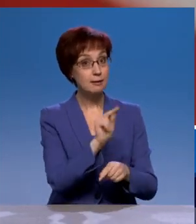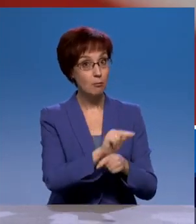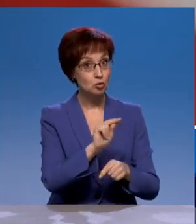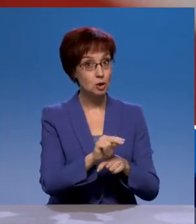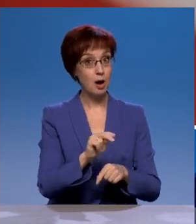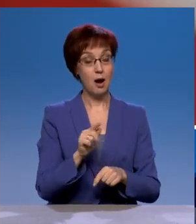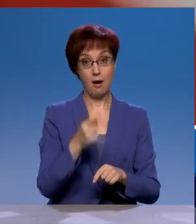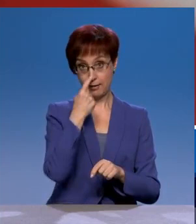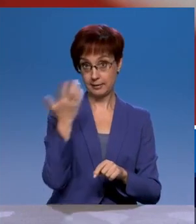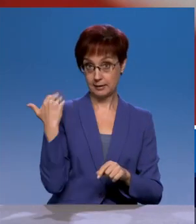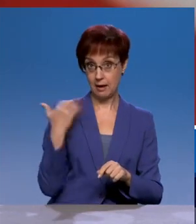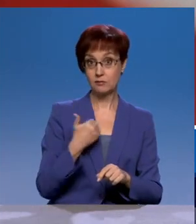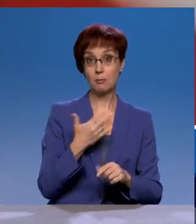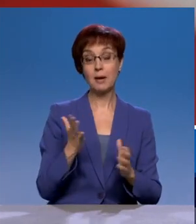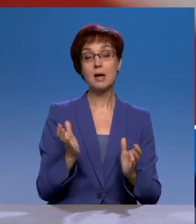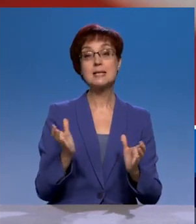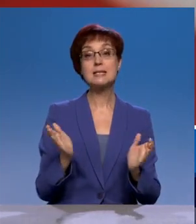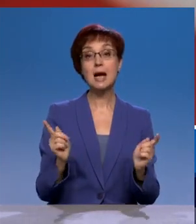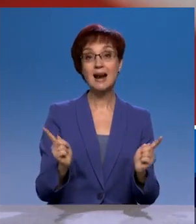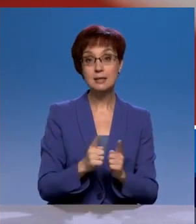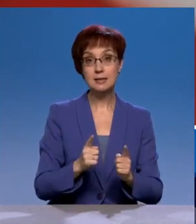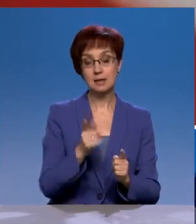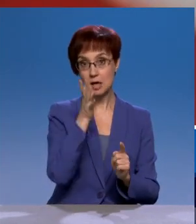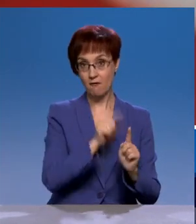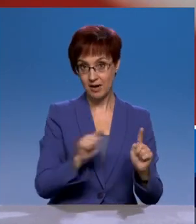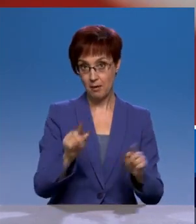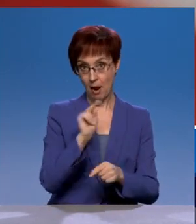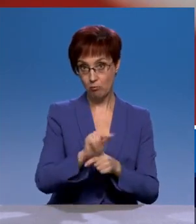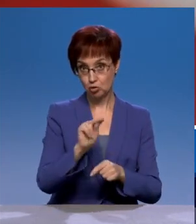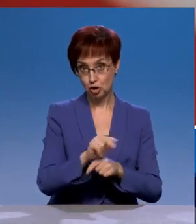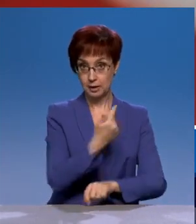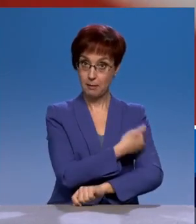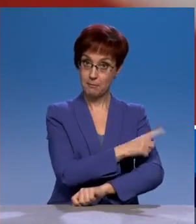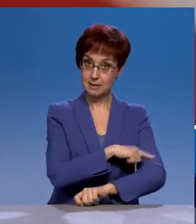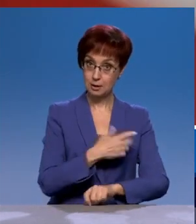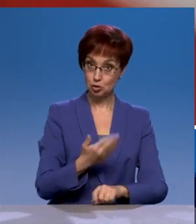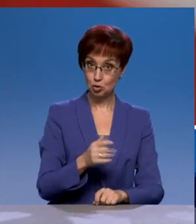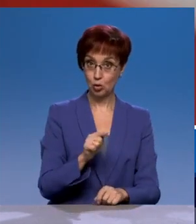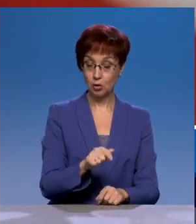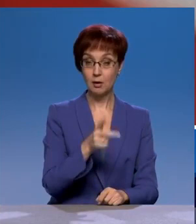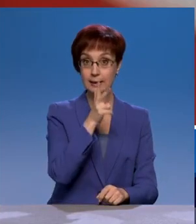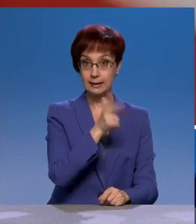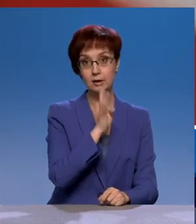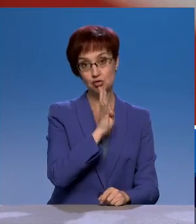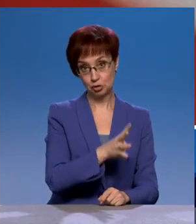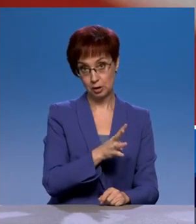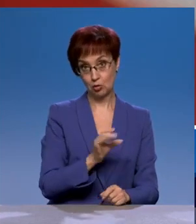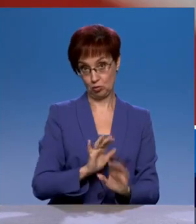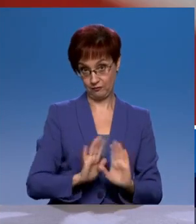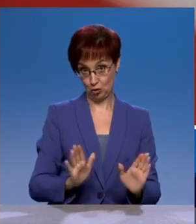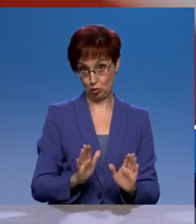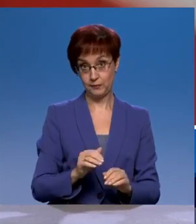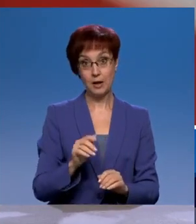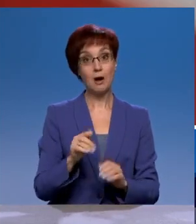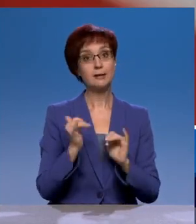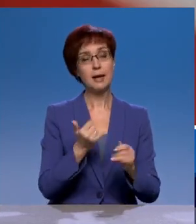сократили. То есть мы должны будем их минимум 3-4 года, как за рубежом, готовить. А для этого опять и преподаватели нужны, и соответствующие программы,